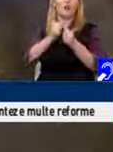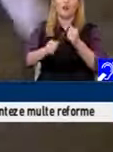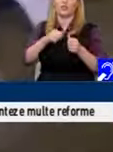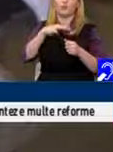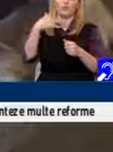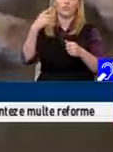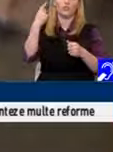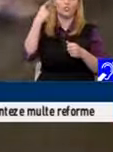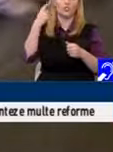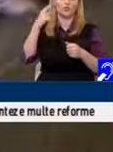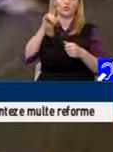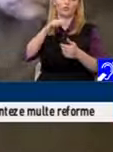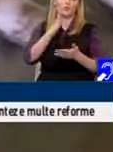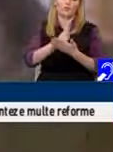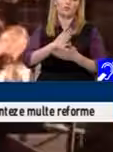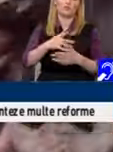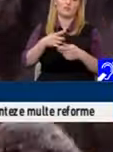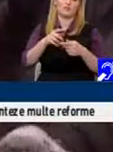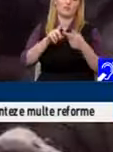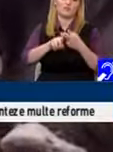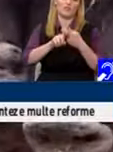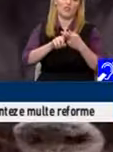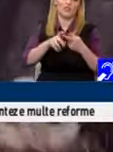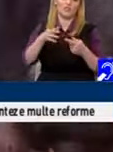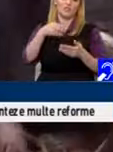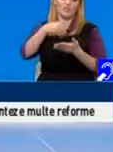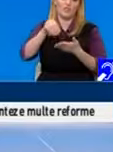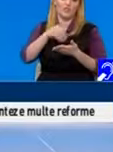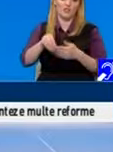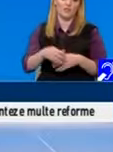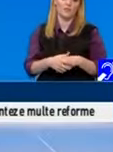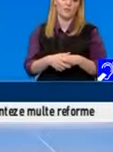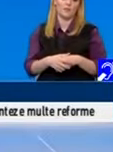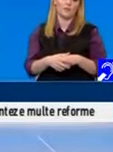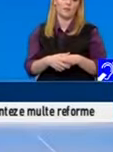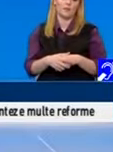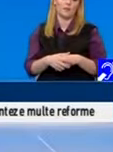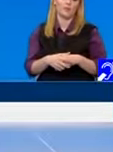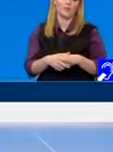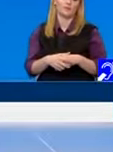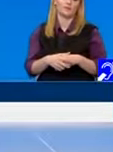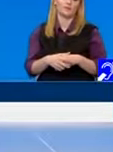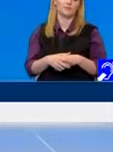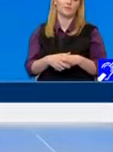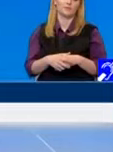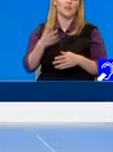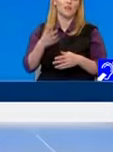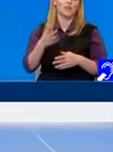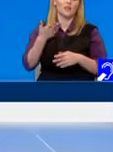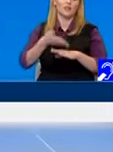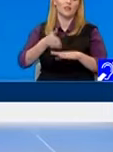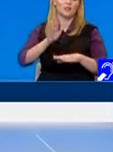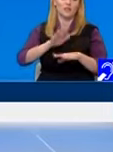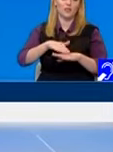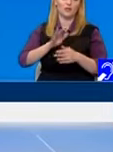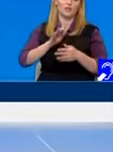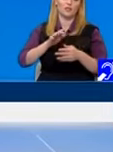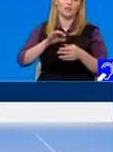periodic. Evident, în cazul produselor de origine animalieră și exportul este mai greu de